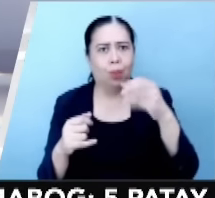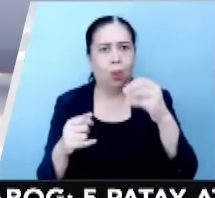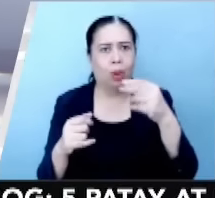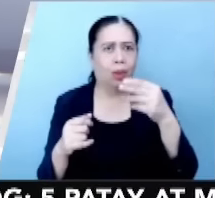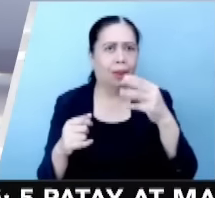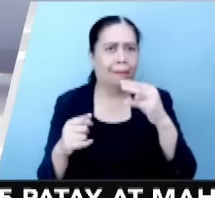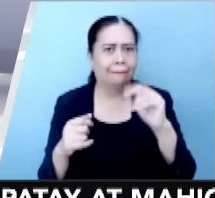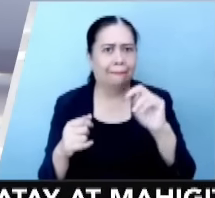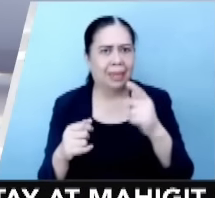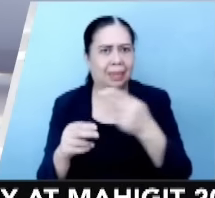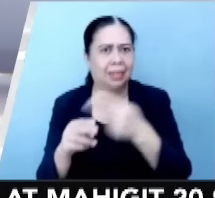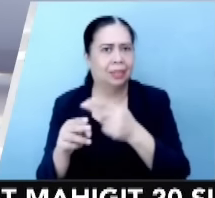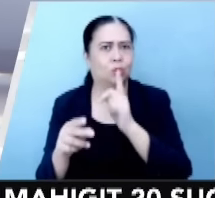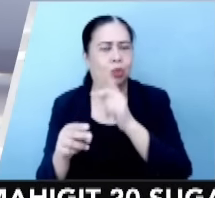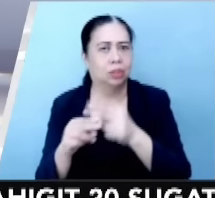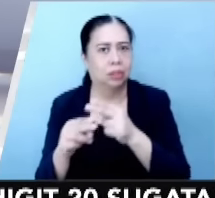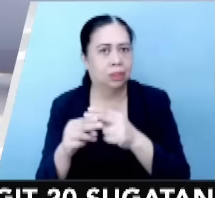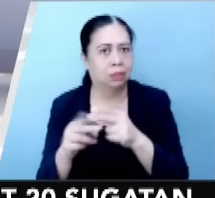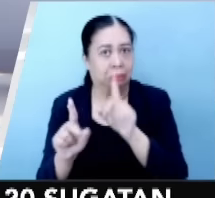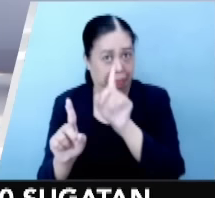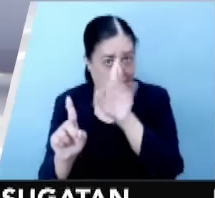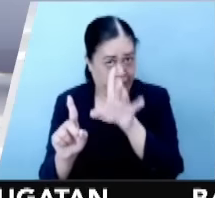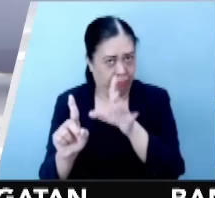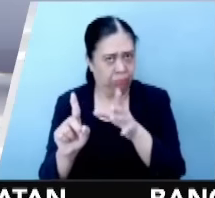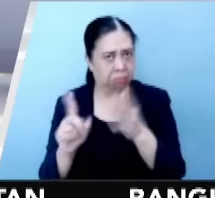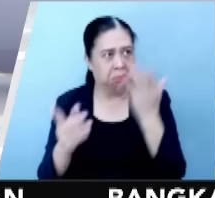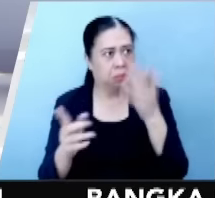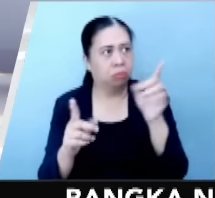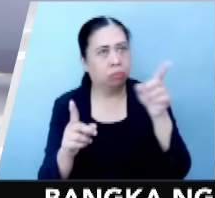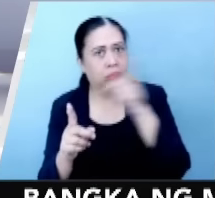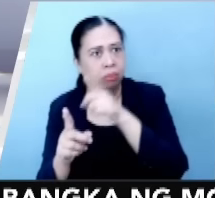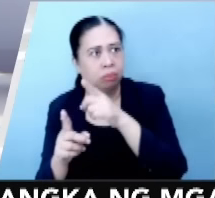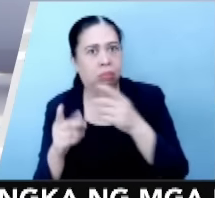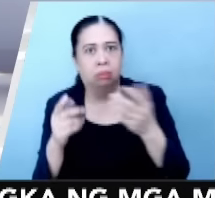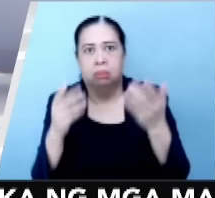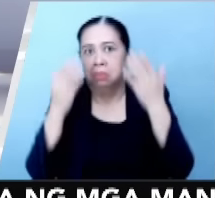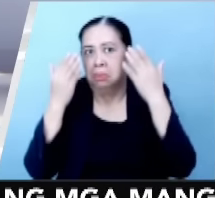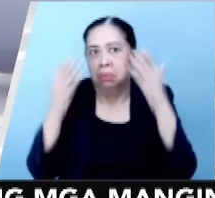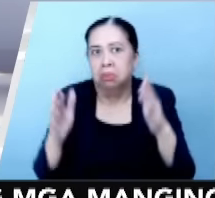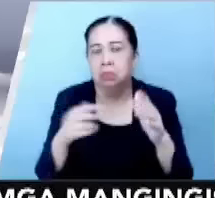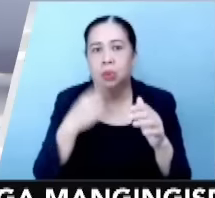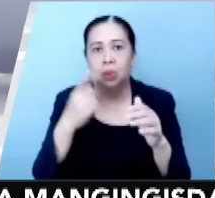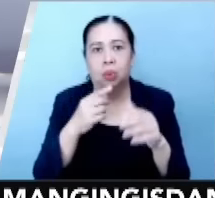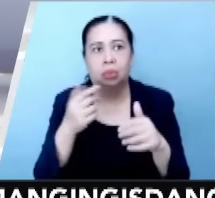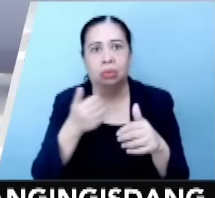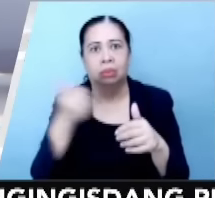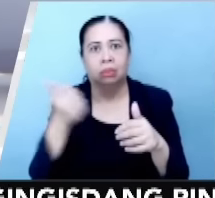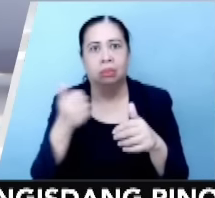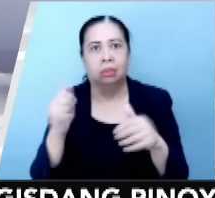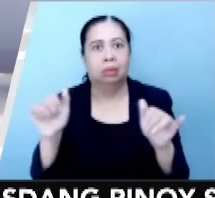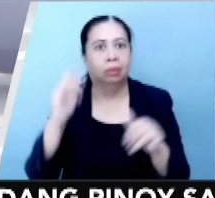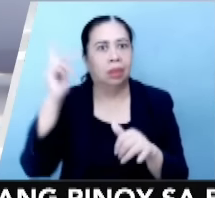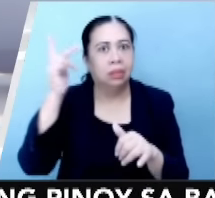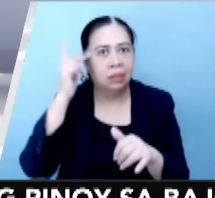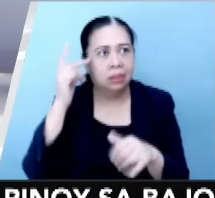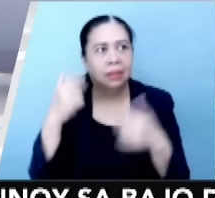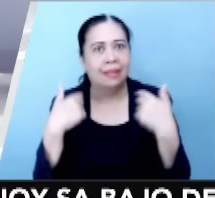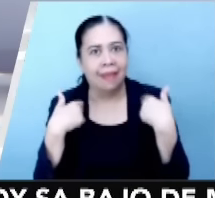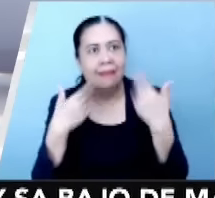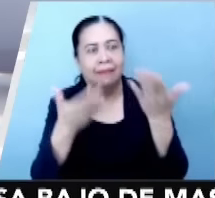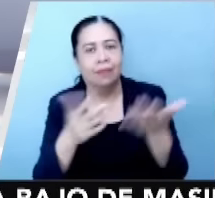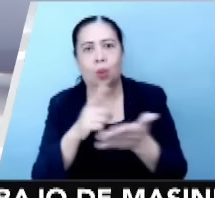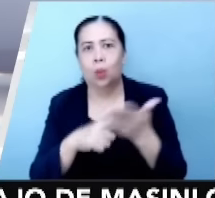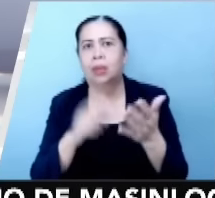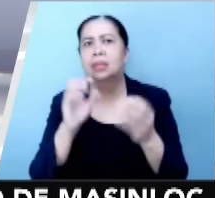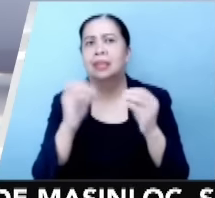natin na guwaping lamang ang kanilang napa elect na na na pulitiko na nakaupo diyan What if meron ng